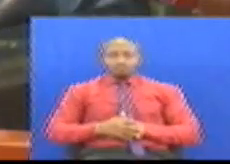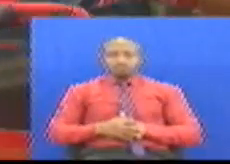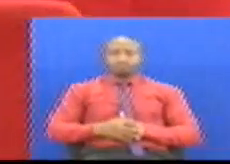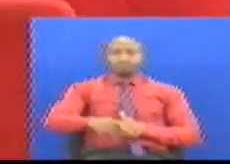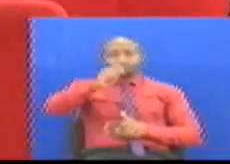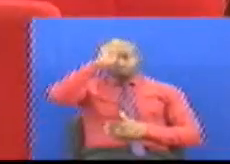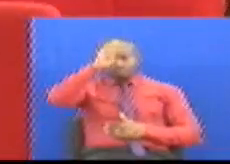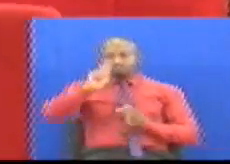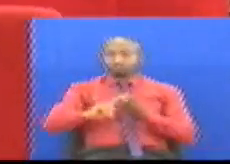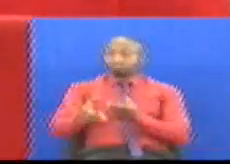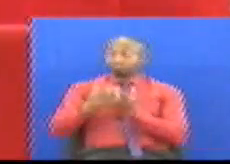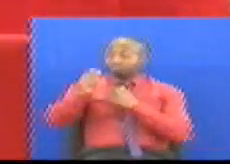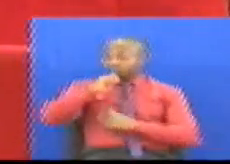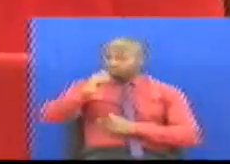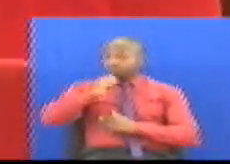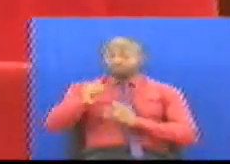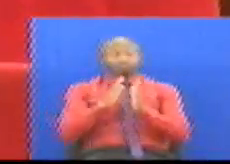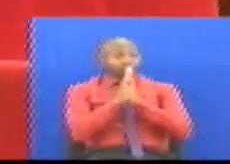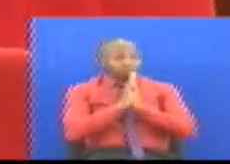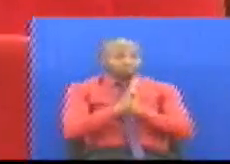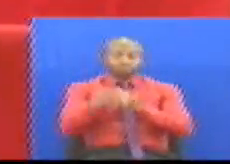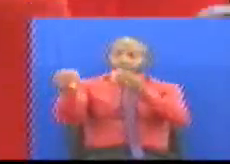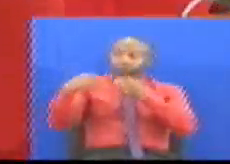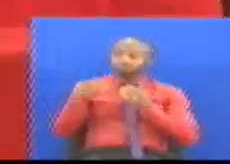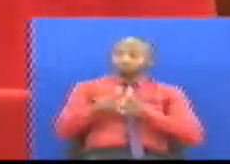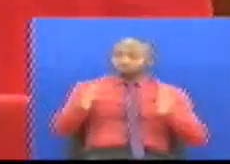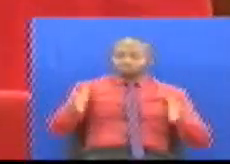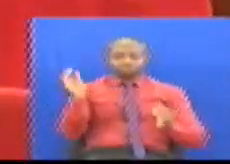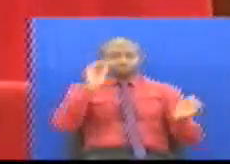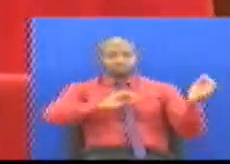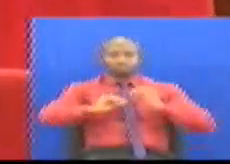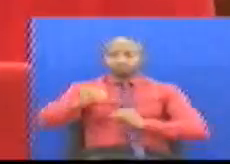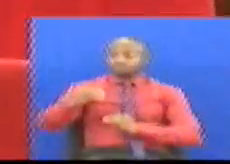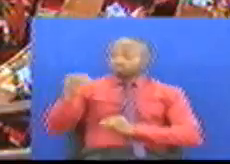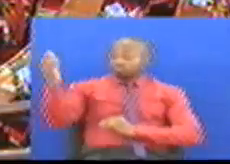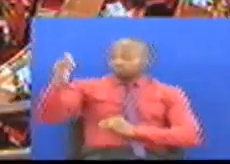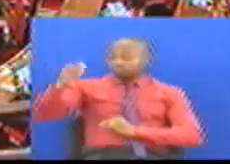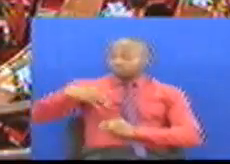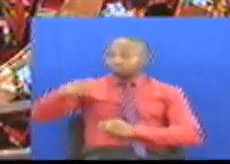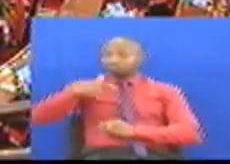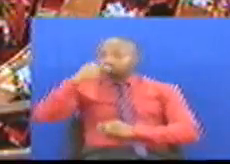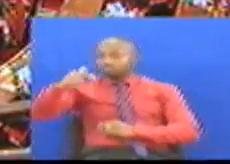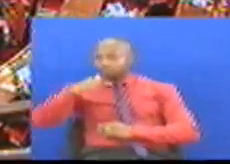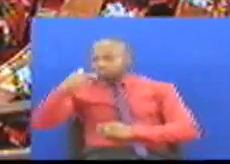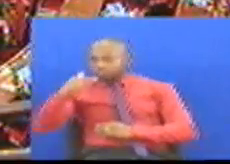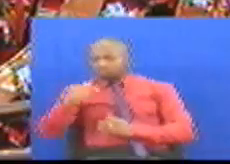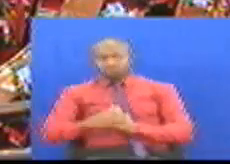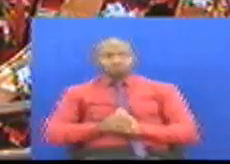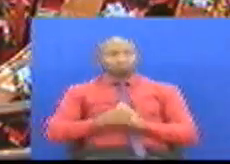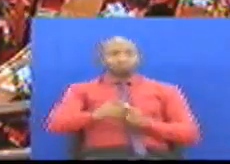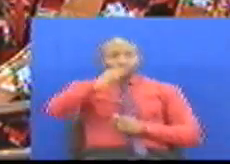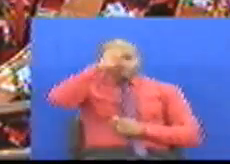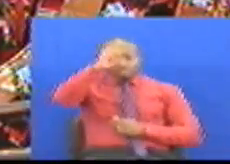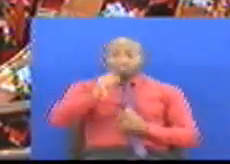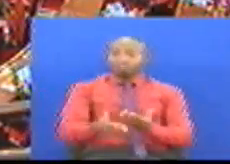Mheshimiwa Naibu Spika, nikushukuru sana kunipa nafasi na mimi nichangie wizara hii kubwa, wizara ya TAMISEMI. Mheshimiwa Naibu